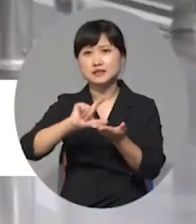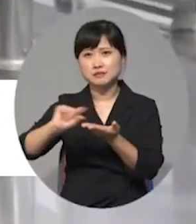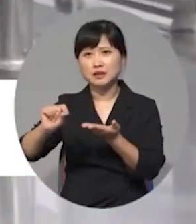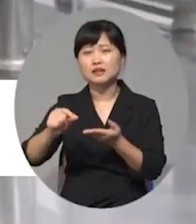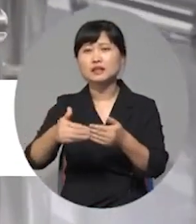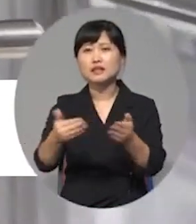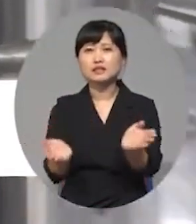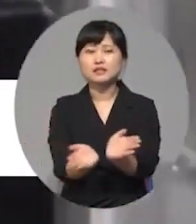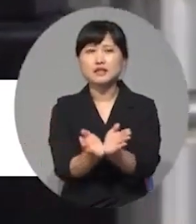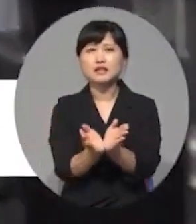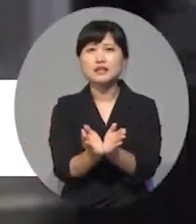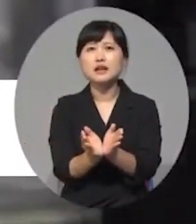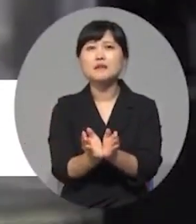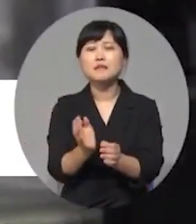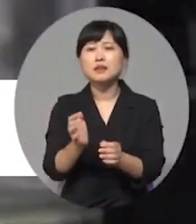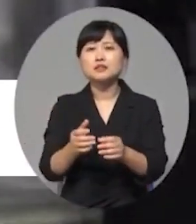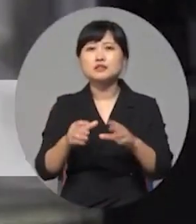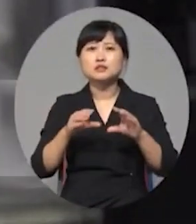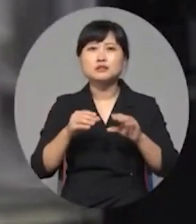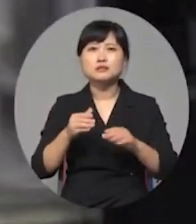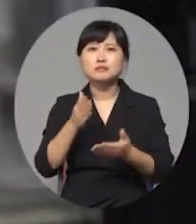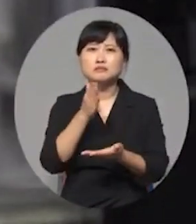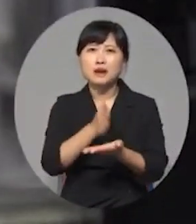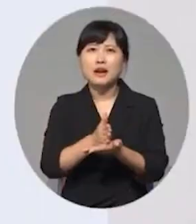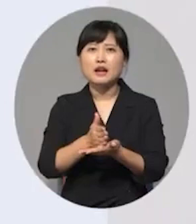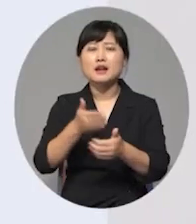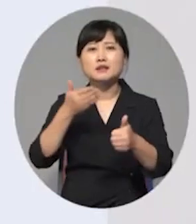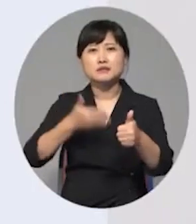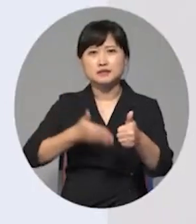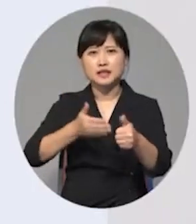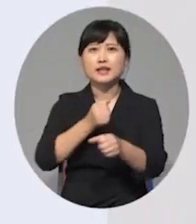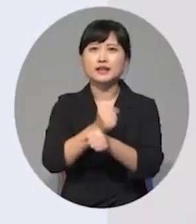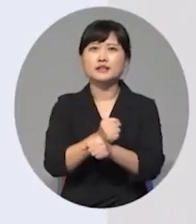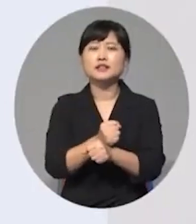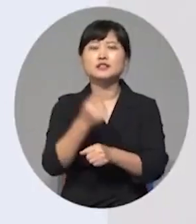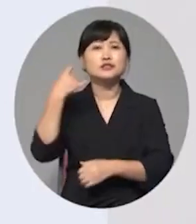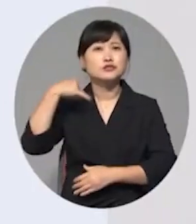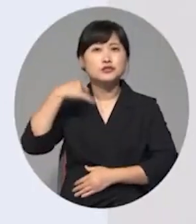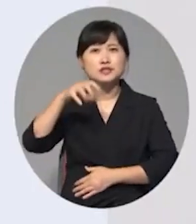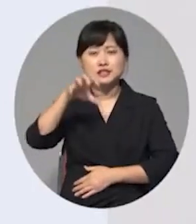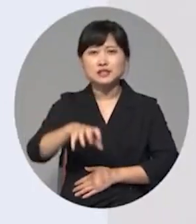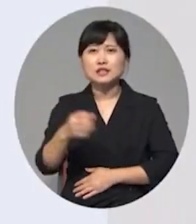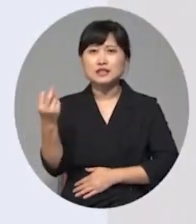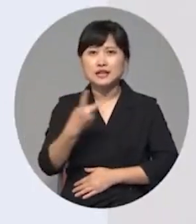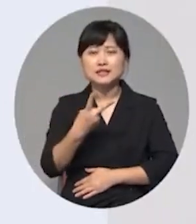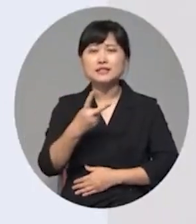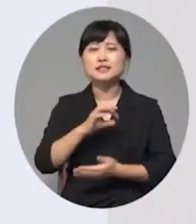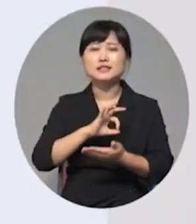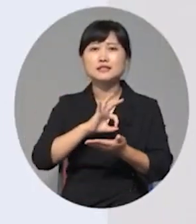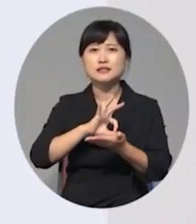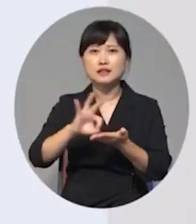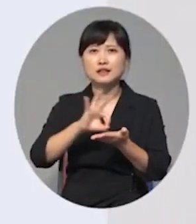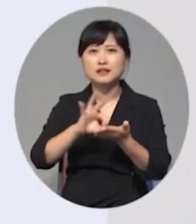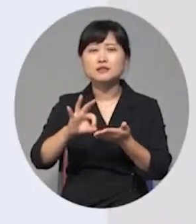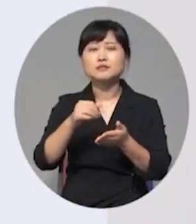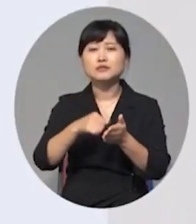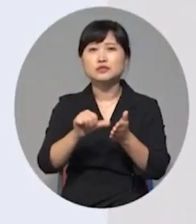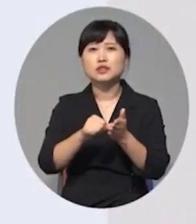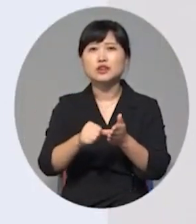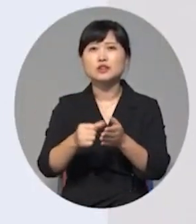지방자치단체들의 생산을 자제하라는 지침을 내렸습니다. 중국이 재활용 쓰레기의 수입을 줄이고 있는